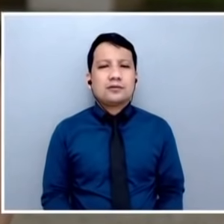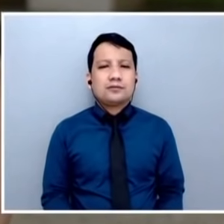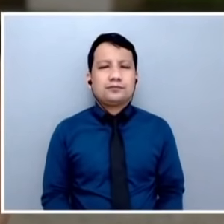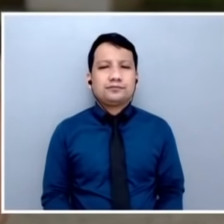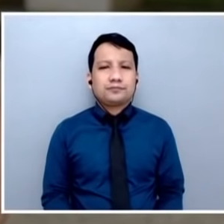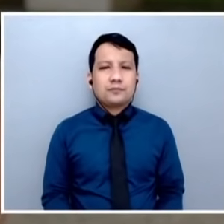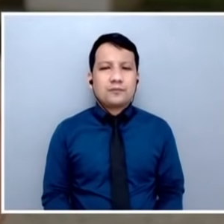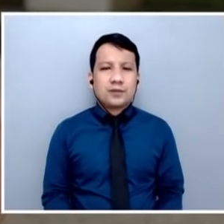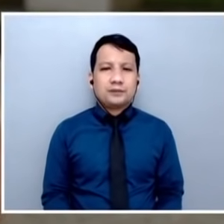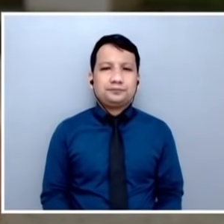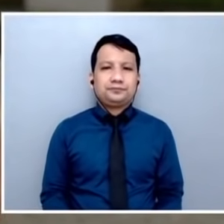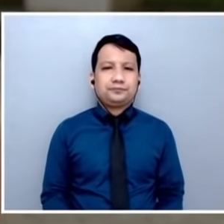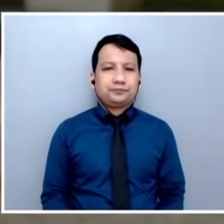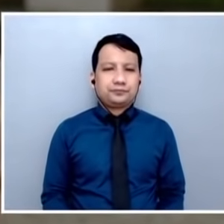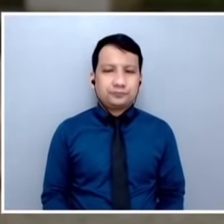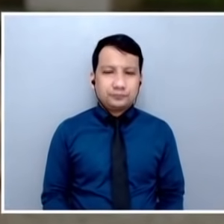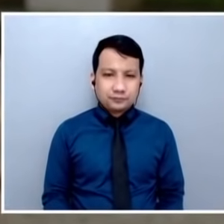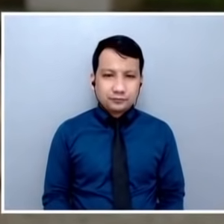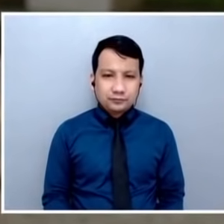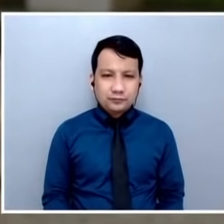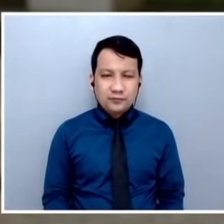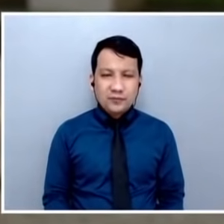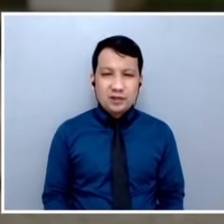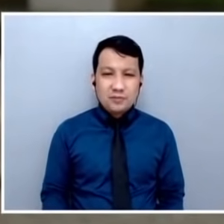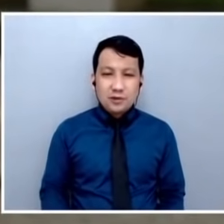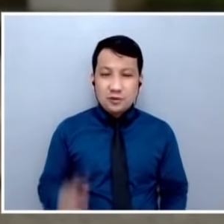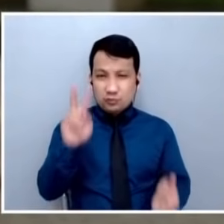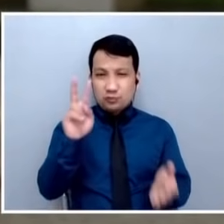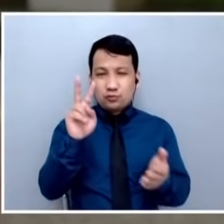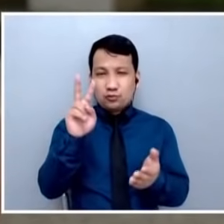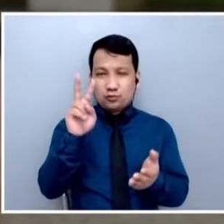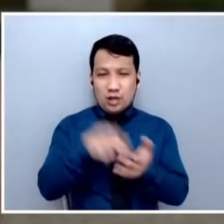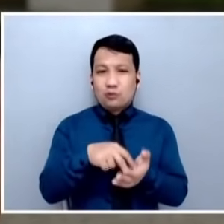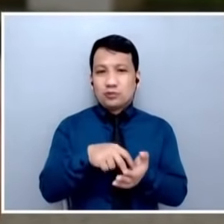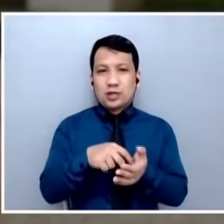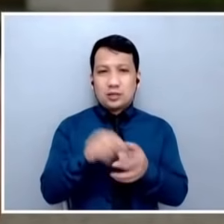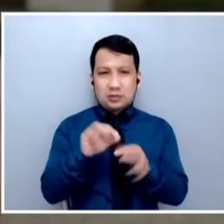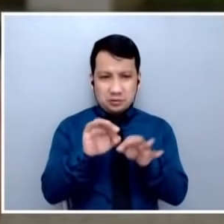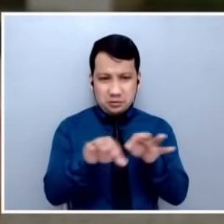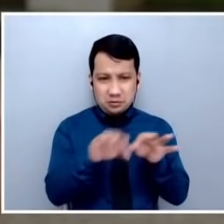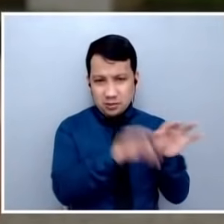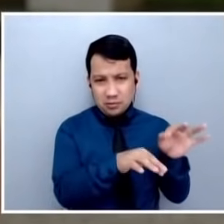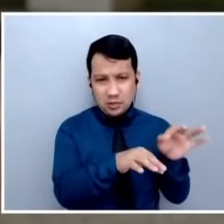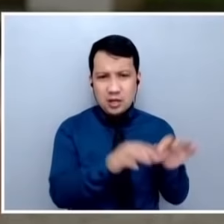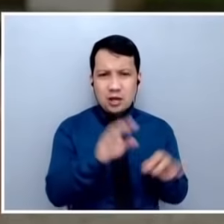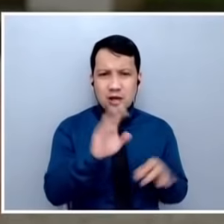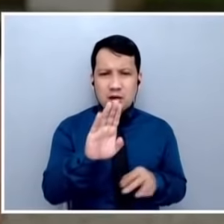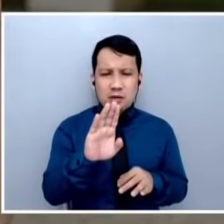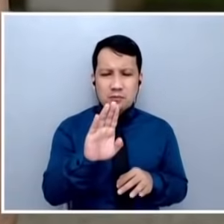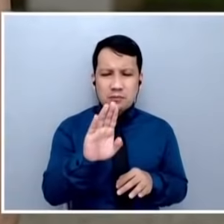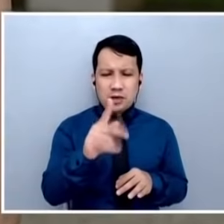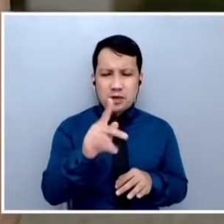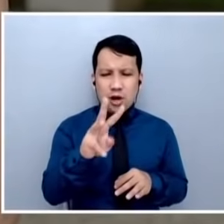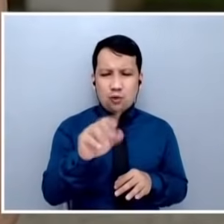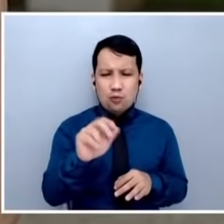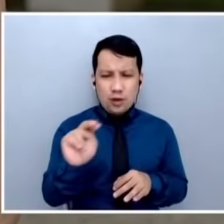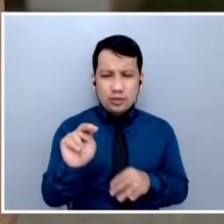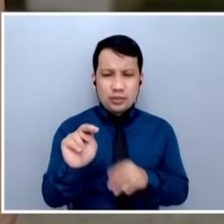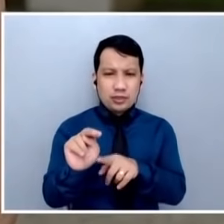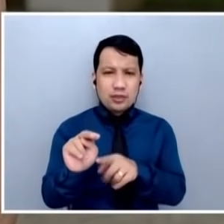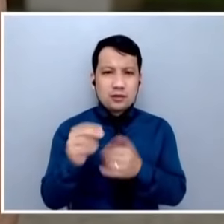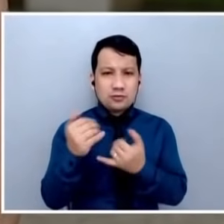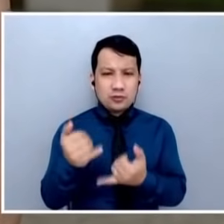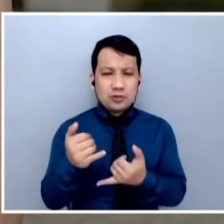Nasa mahigit 20,000 bakawan na ang naitanim sa Lian, Batangas. Ang mga mangingisda ang nangunguna sa pagtatanim nito